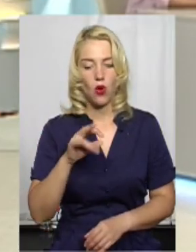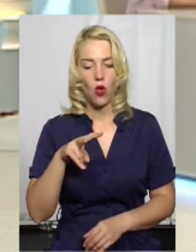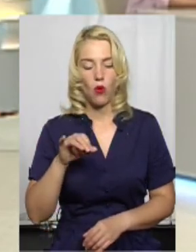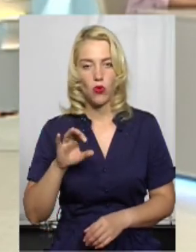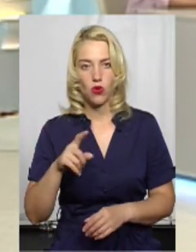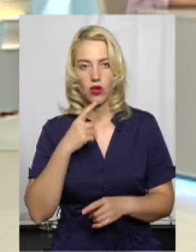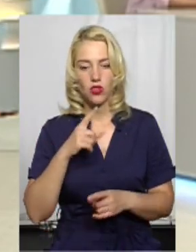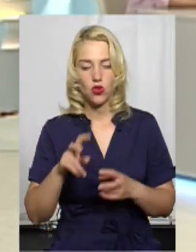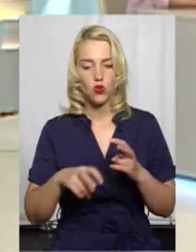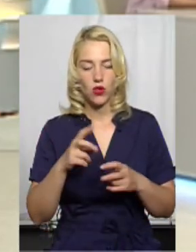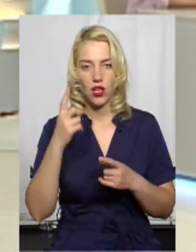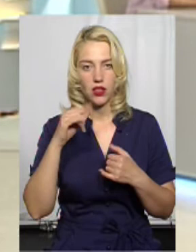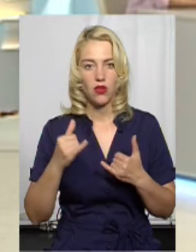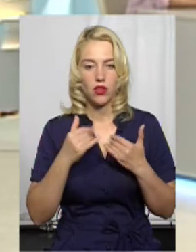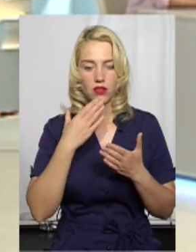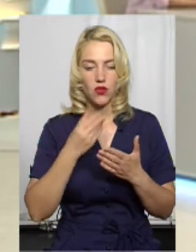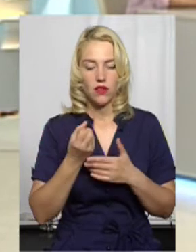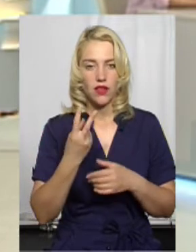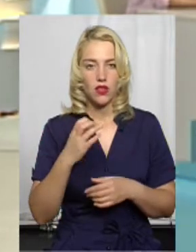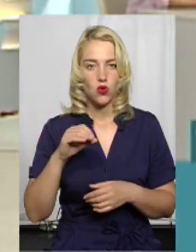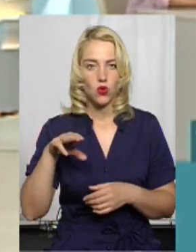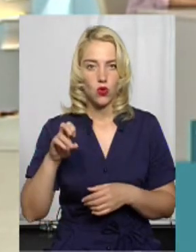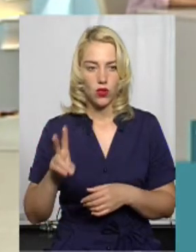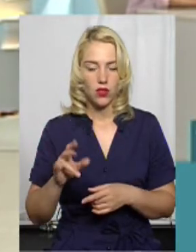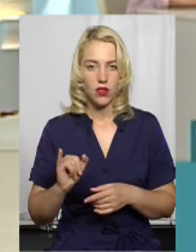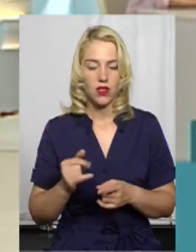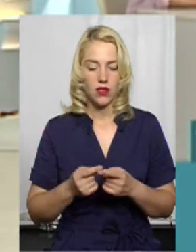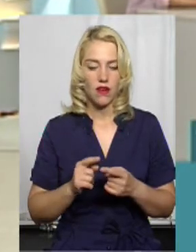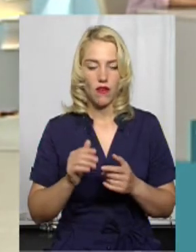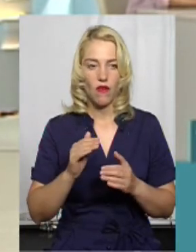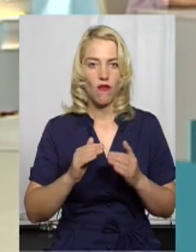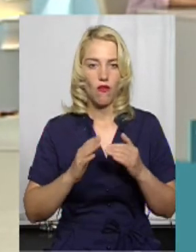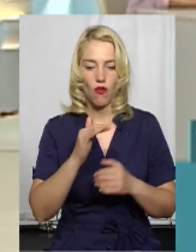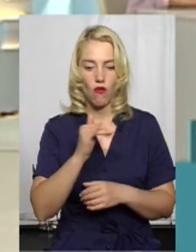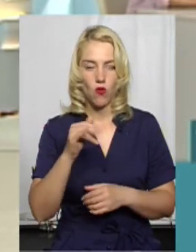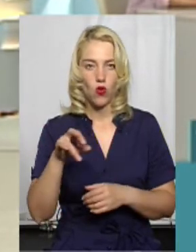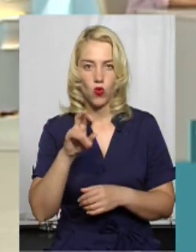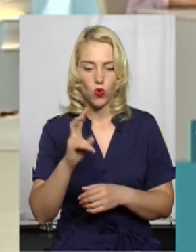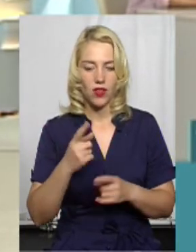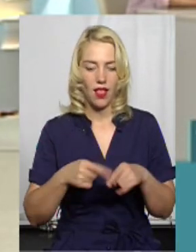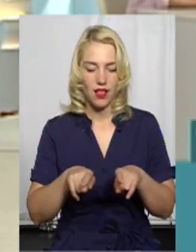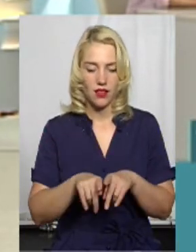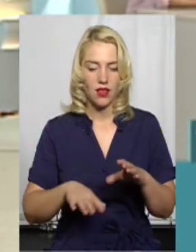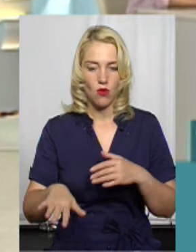чули, казав, що шукає ідею для своїх 12 соток, і фундук на такій площі буде вигідним?